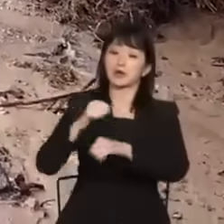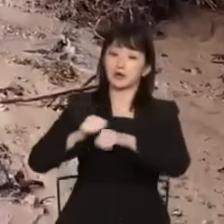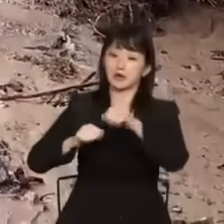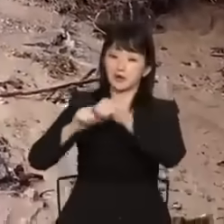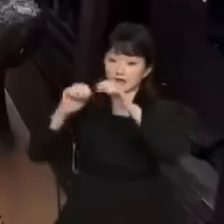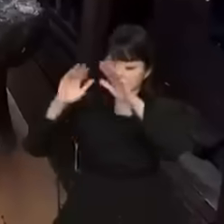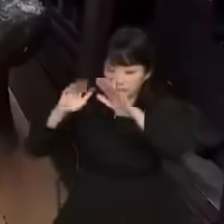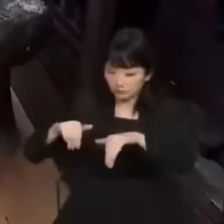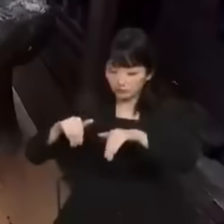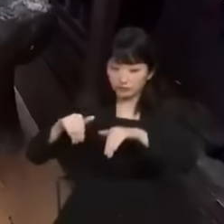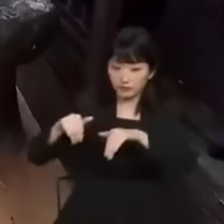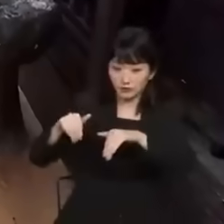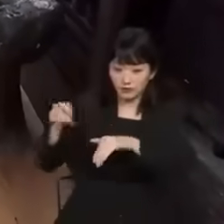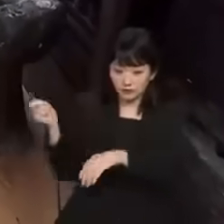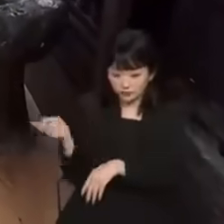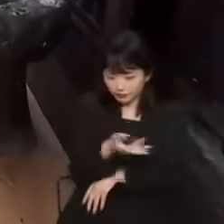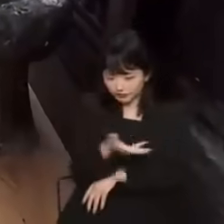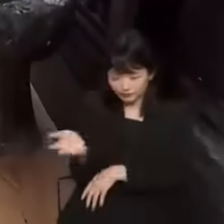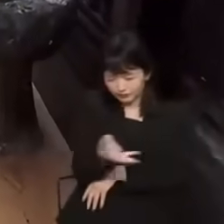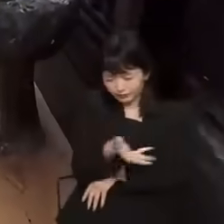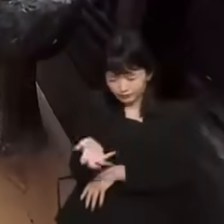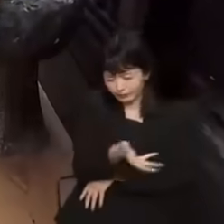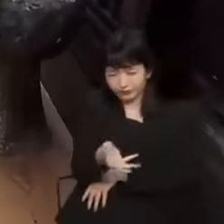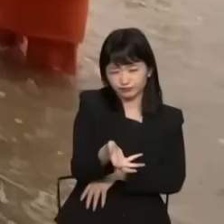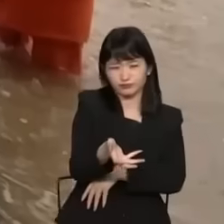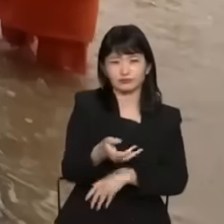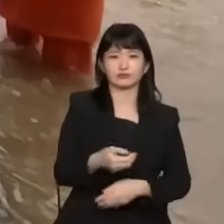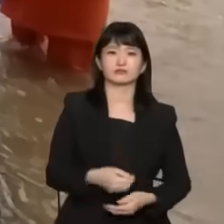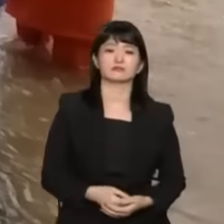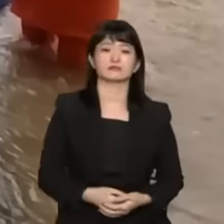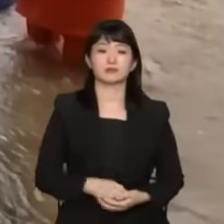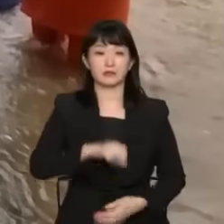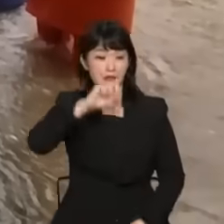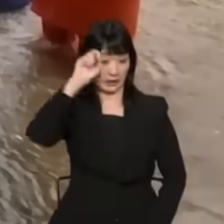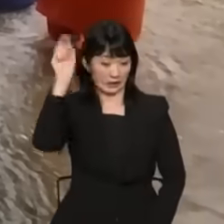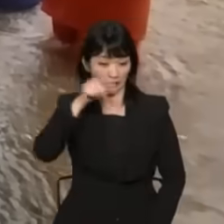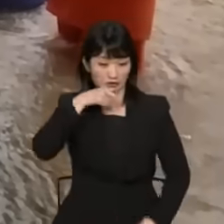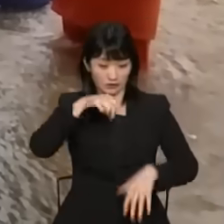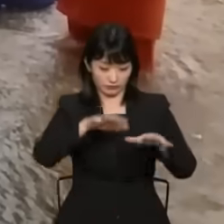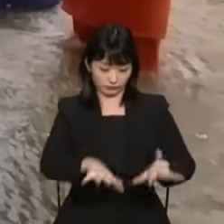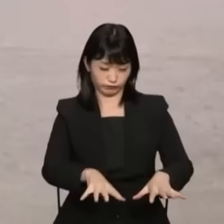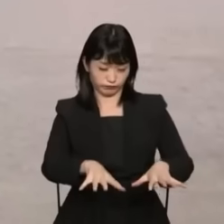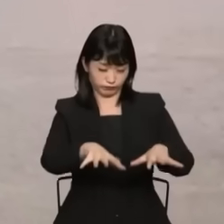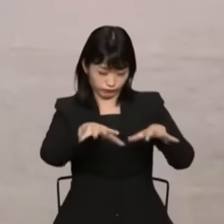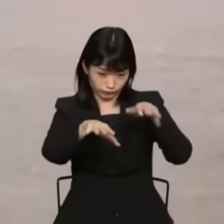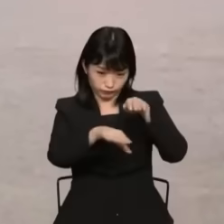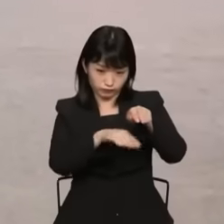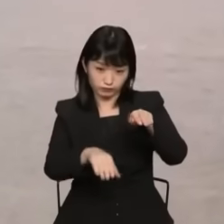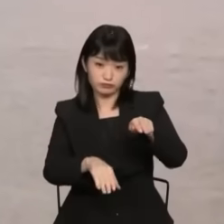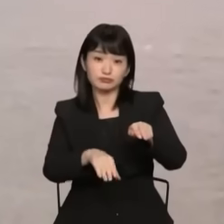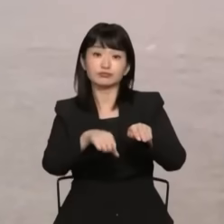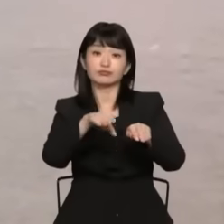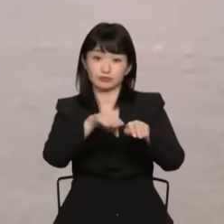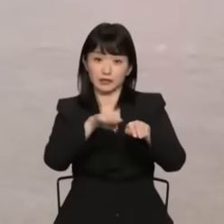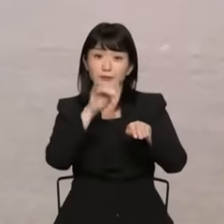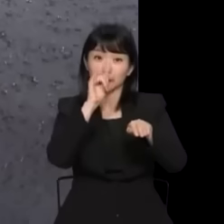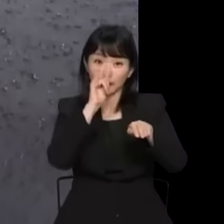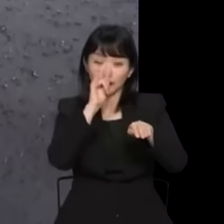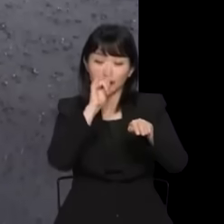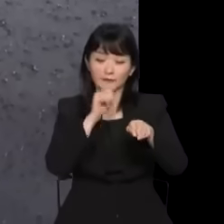흘러들어온 토사는 마당을 온통 진흙밭으로 만들었습니다. 갑자기 불어난 물에 고립된 차량이 침수되는 사고도